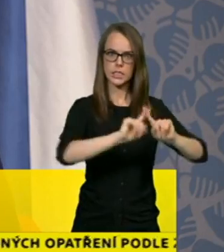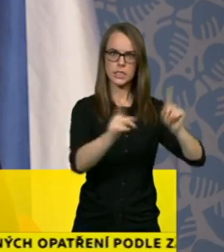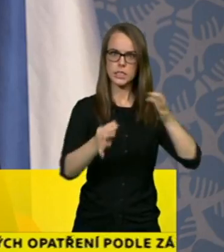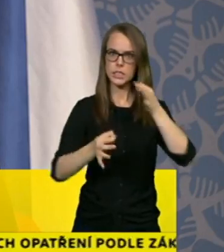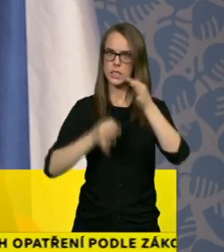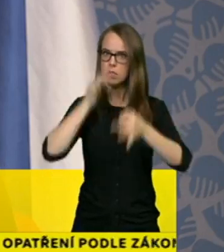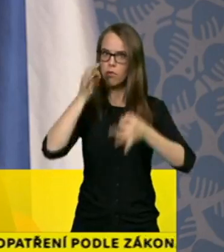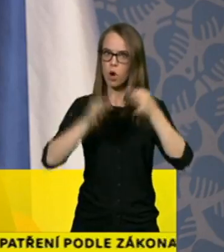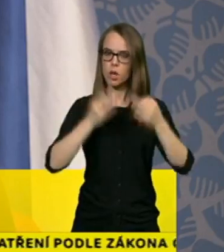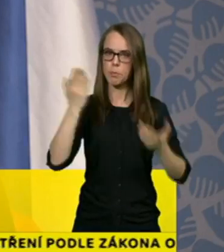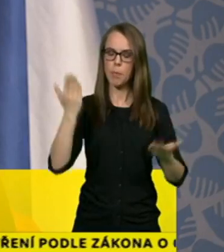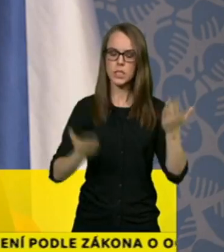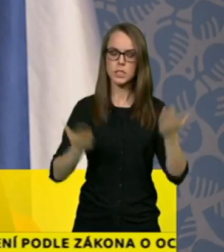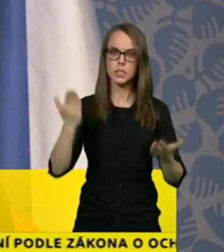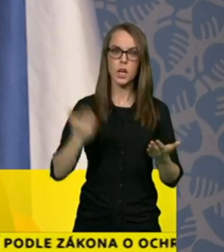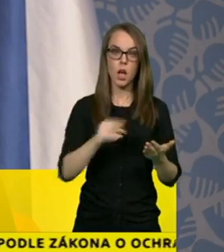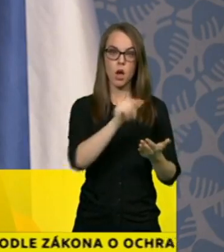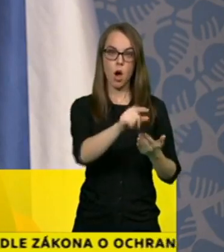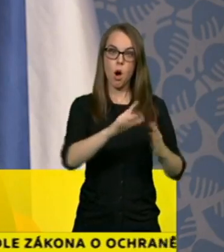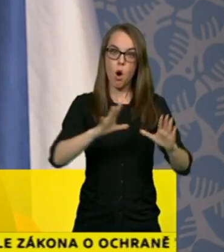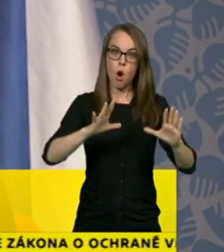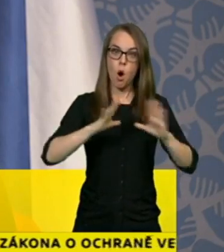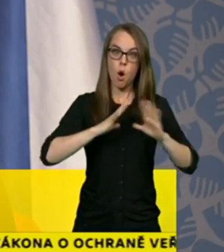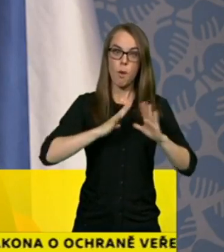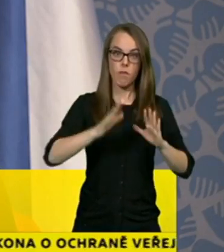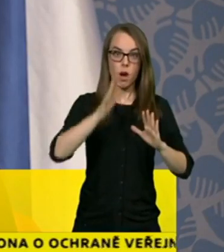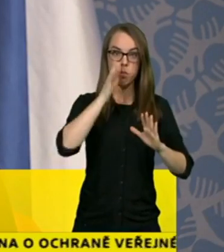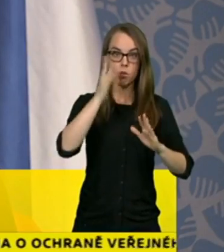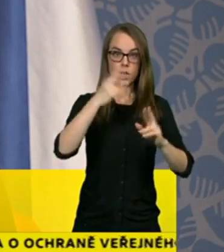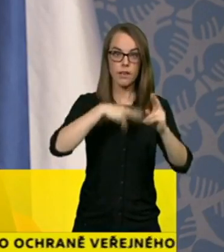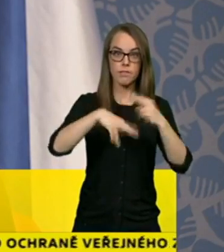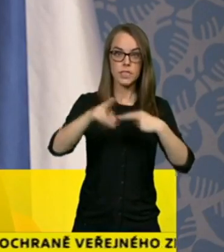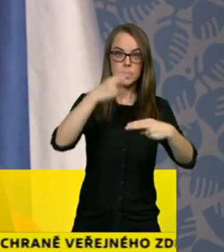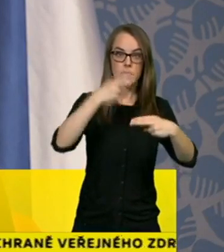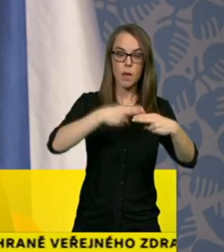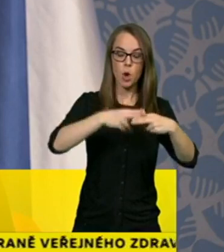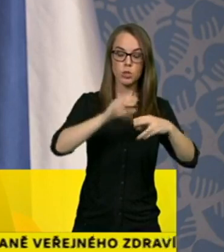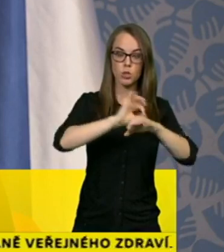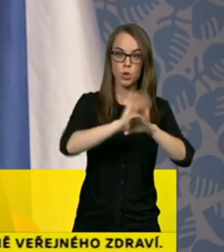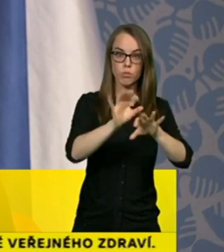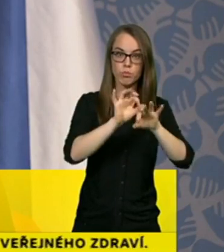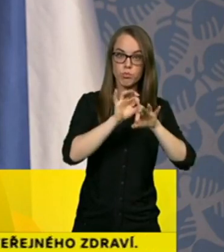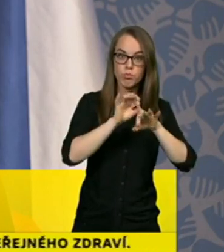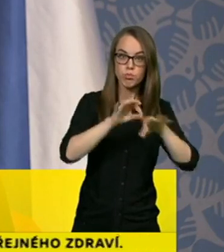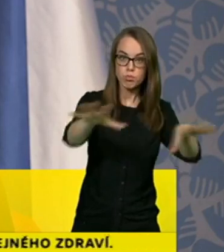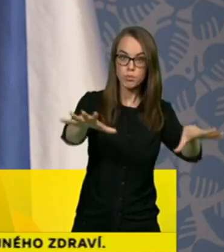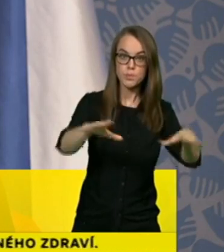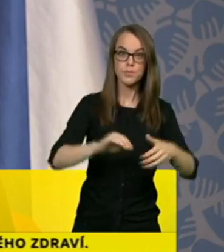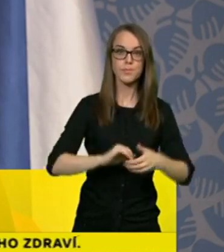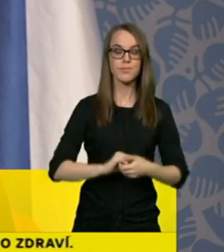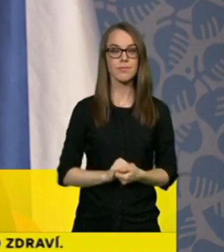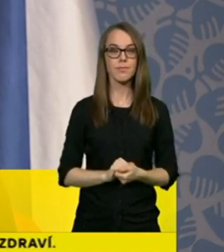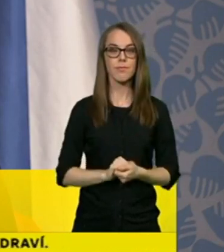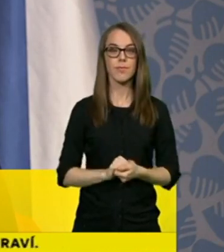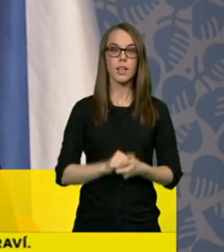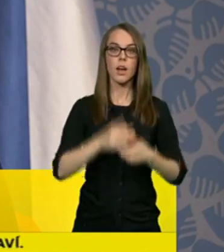dejme tomu, ta hranice pro ten nárůst, která by se dala, dejme tomu, akceptovat, aby se opět ty roušky nemusely zavádět. Děkuji.